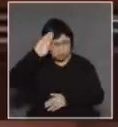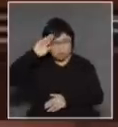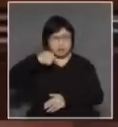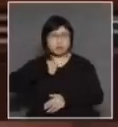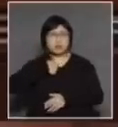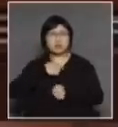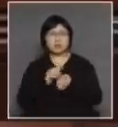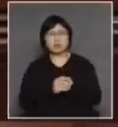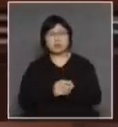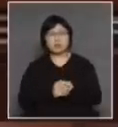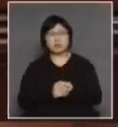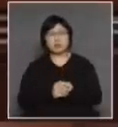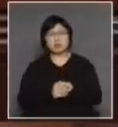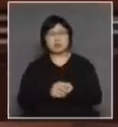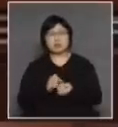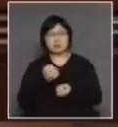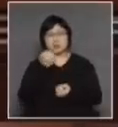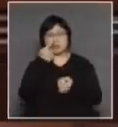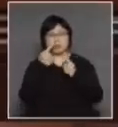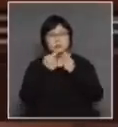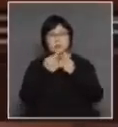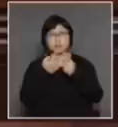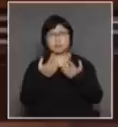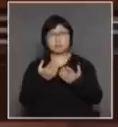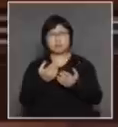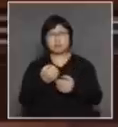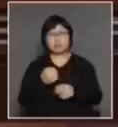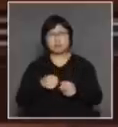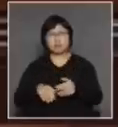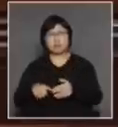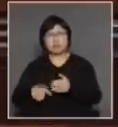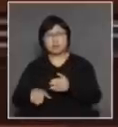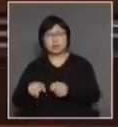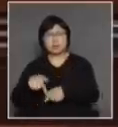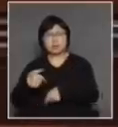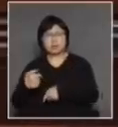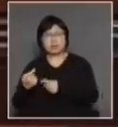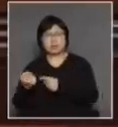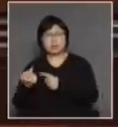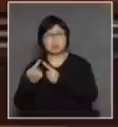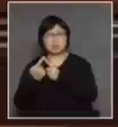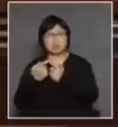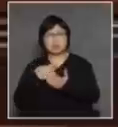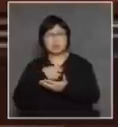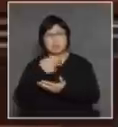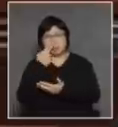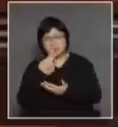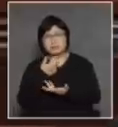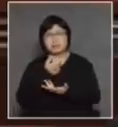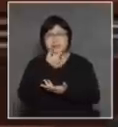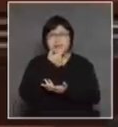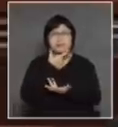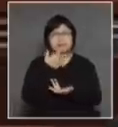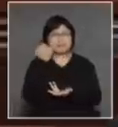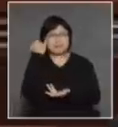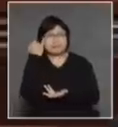翻呢個最令到香港人或者最令到基層人士感到即係唔知喊好定笑好嘅咧，